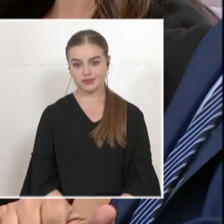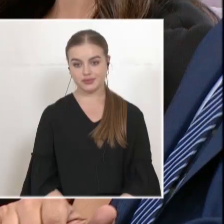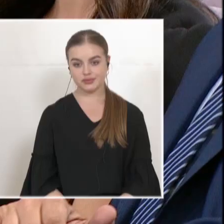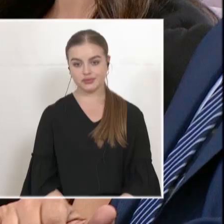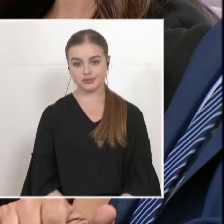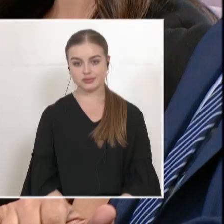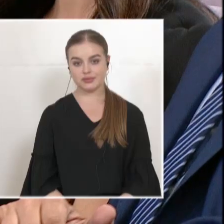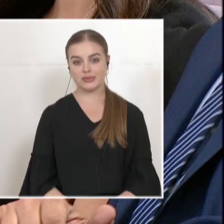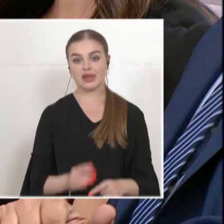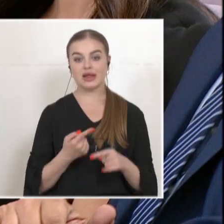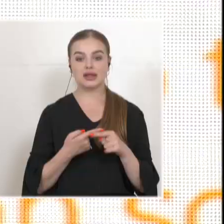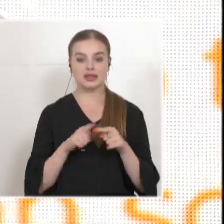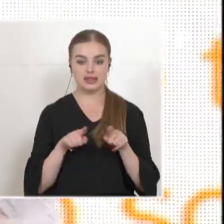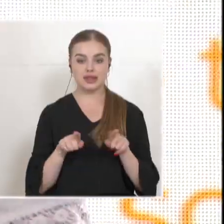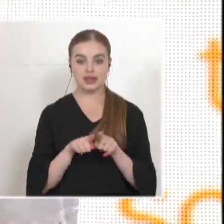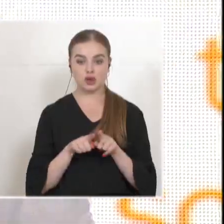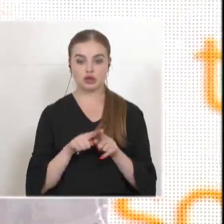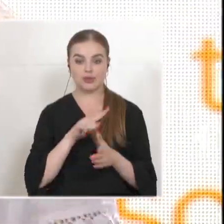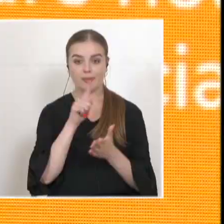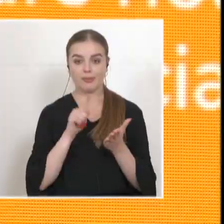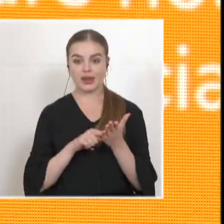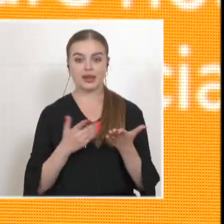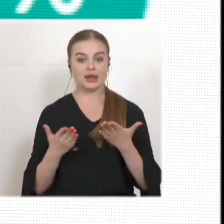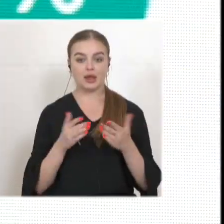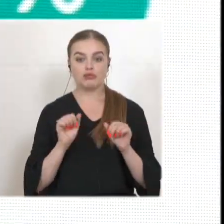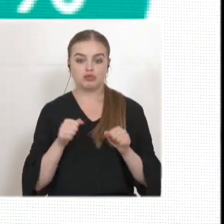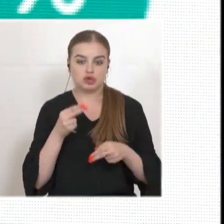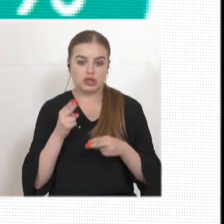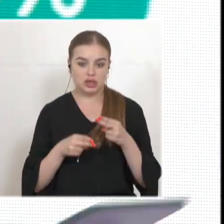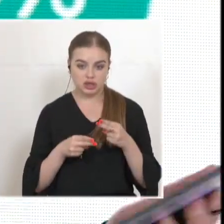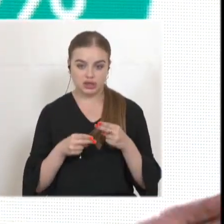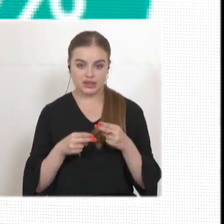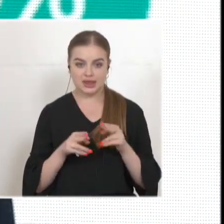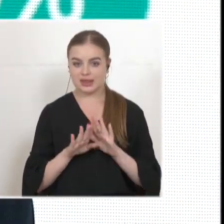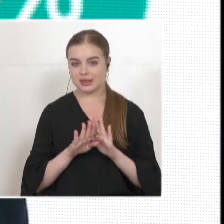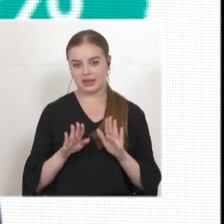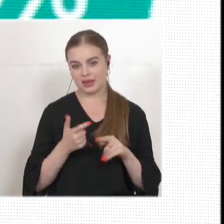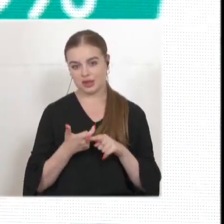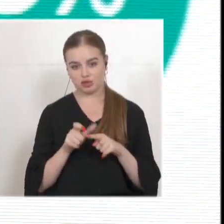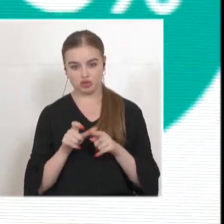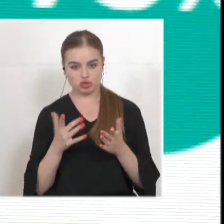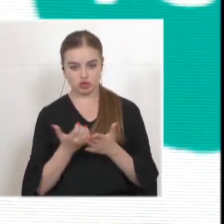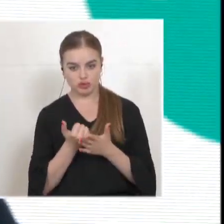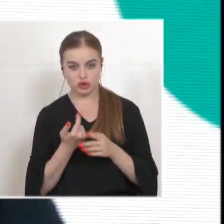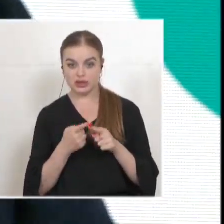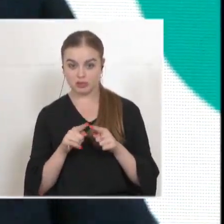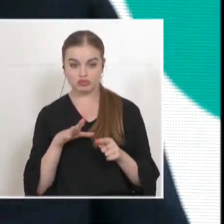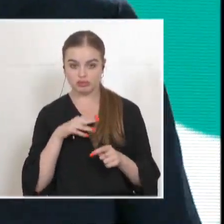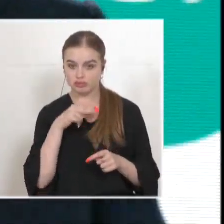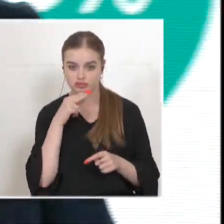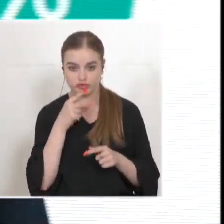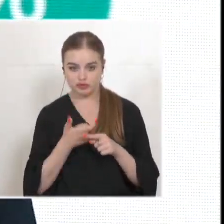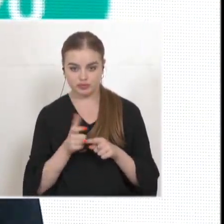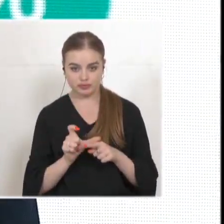Але це також питання, яке може закінчитися не зовсім успішно. Це треба бути дуже пильним.